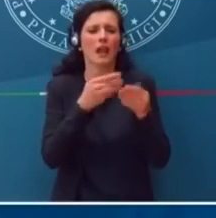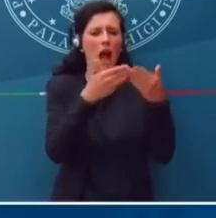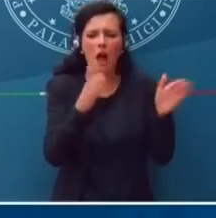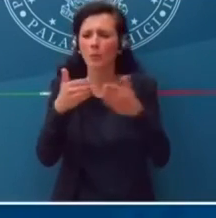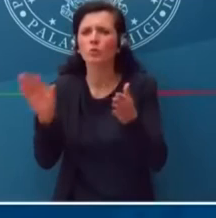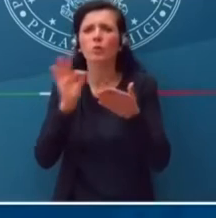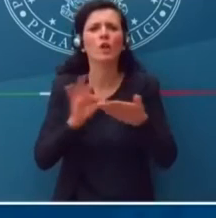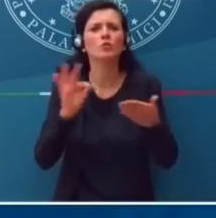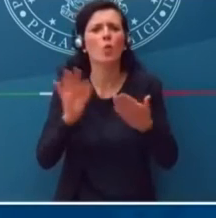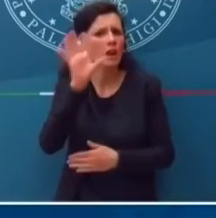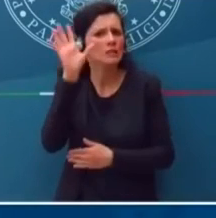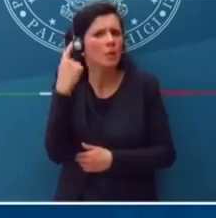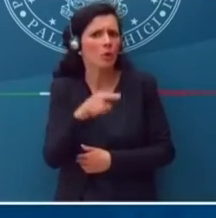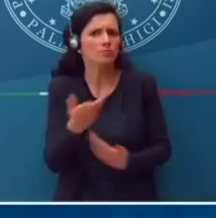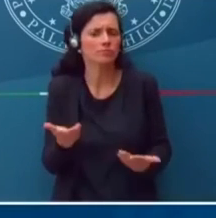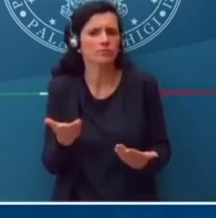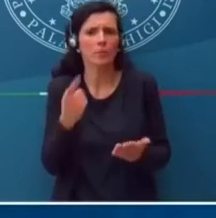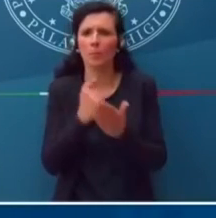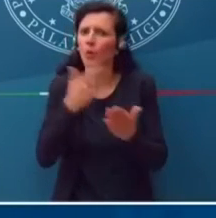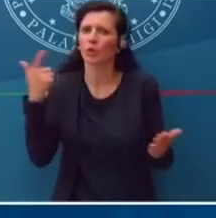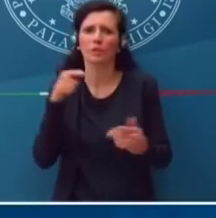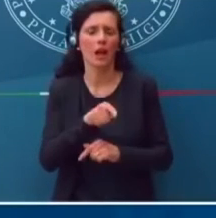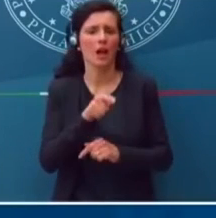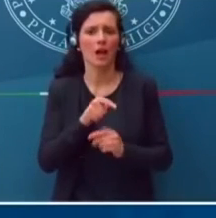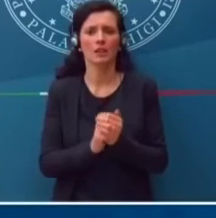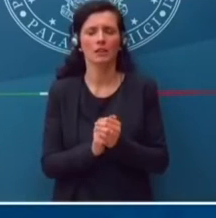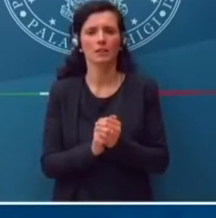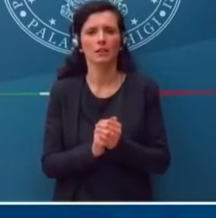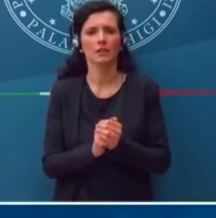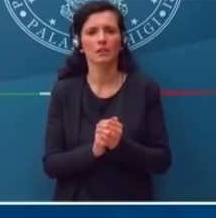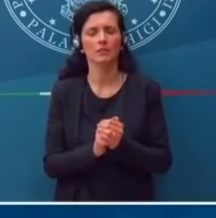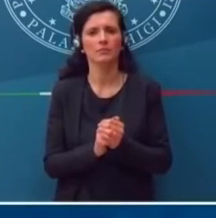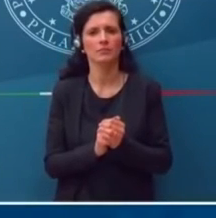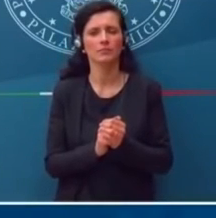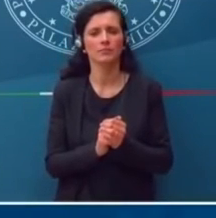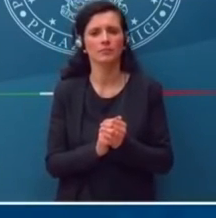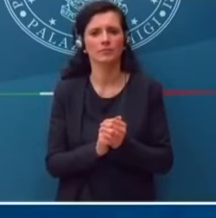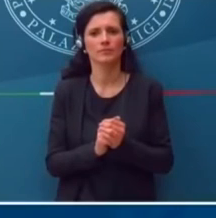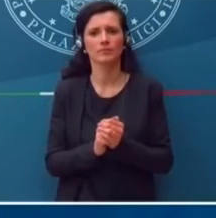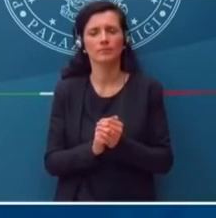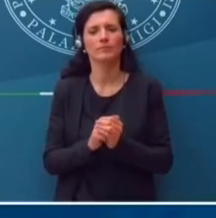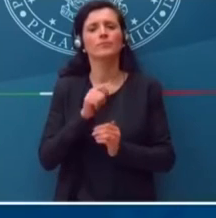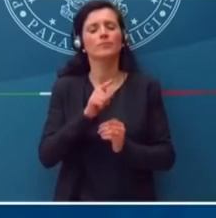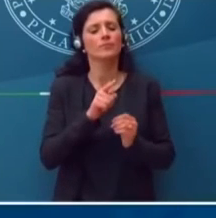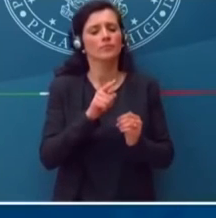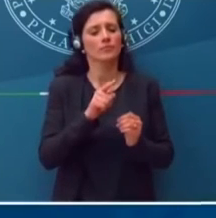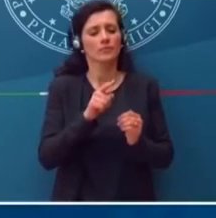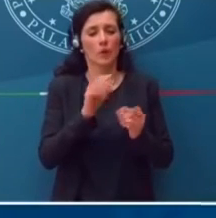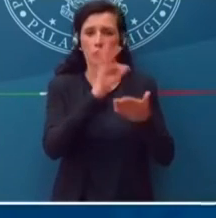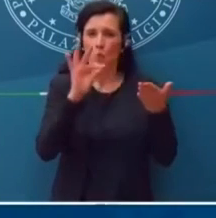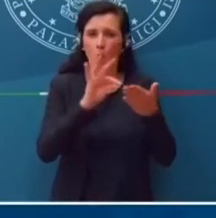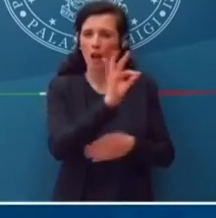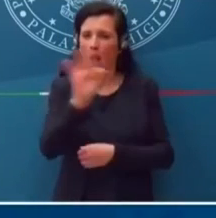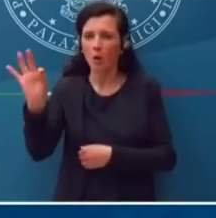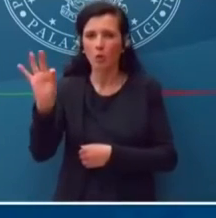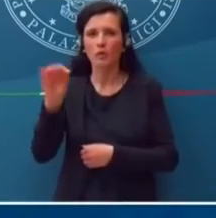scuole. Una delle, come dire, delle ragioni che furono usate per chiudere alcune scuole, soprattutto le